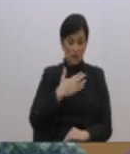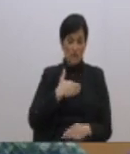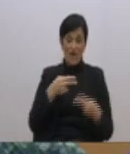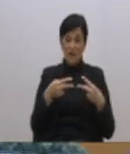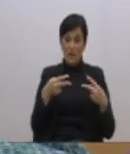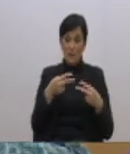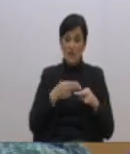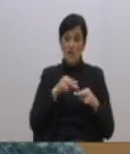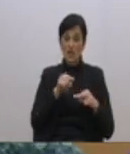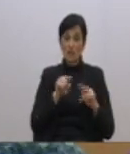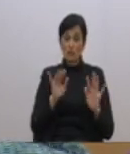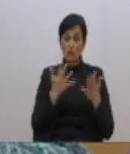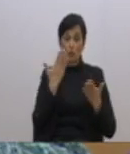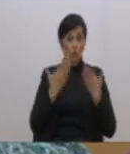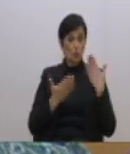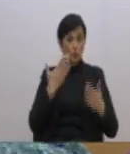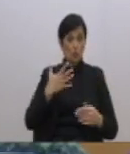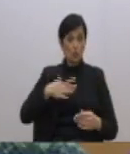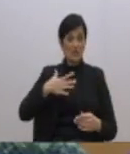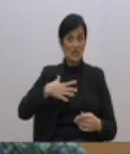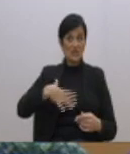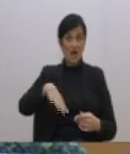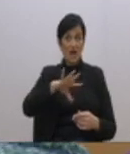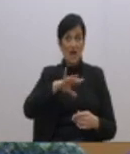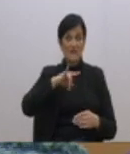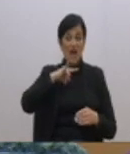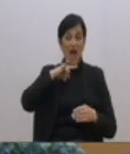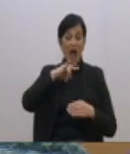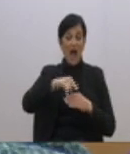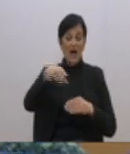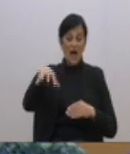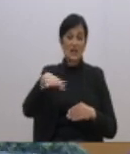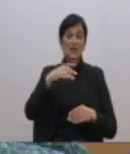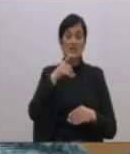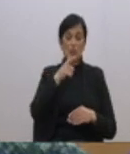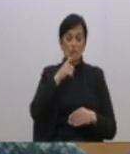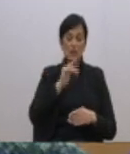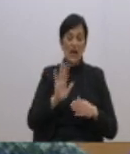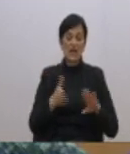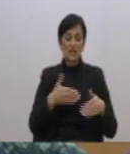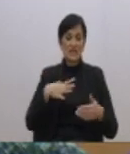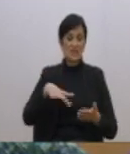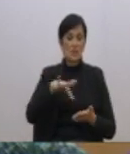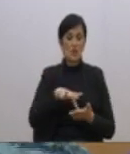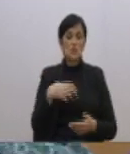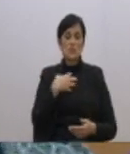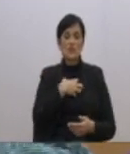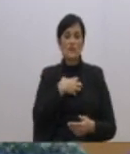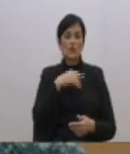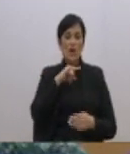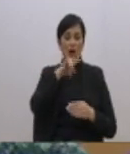იმ შემთხვევაში, თუ საქართველოს აეროპორტები, თბილისი, ქუთაისი, ბათუმი, ყველა მნიშვნელოვანი